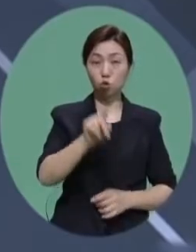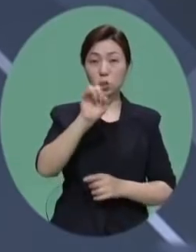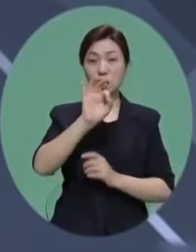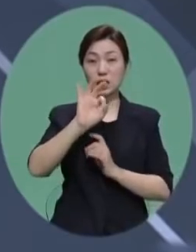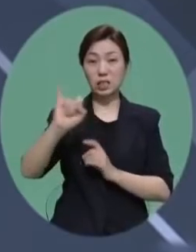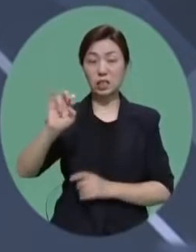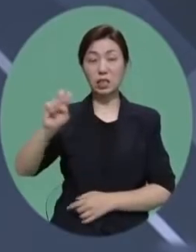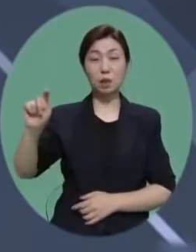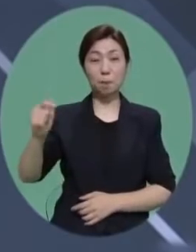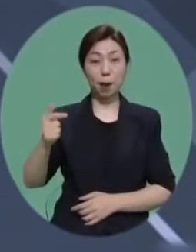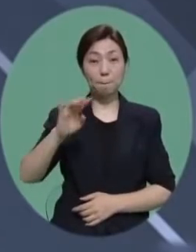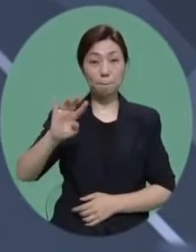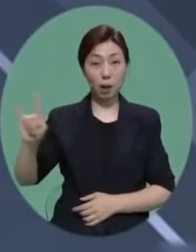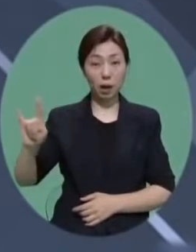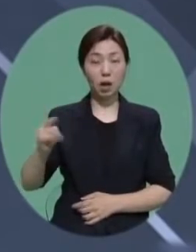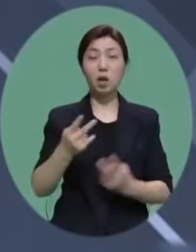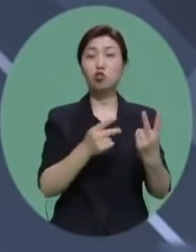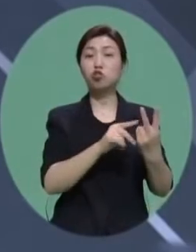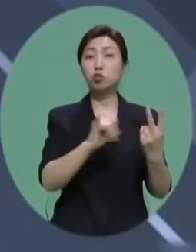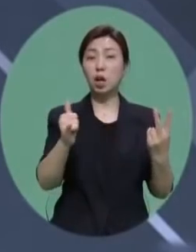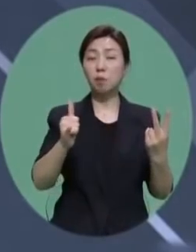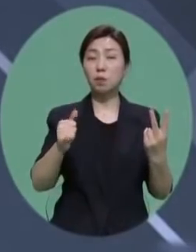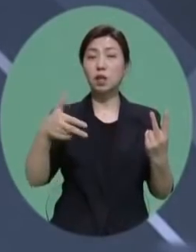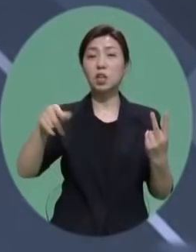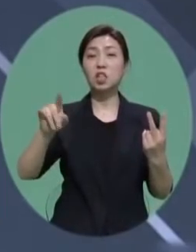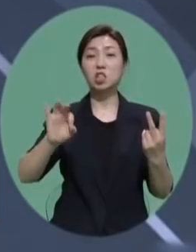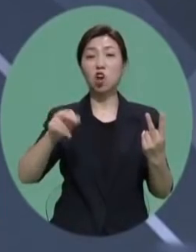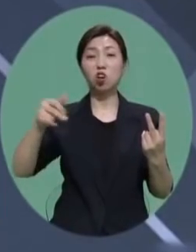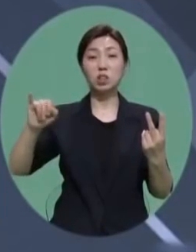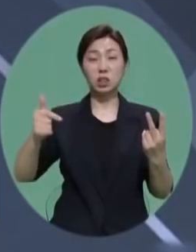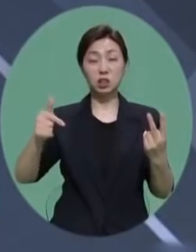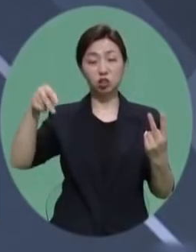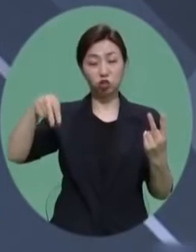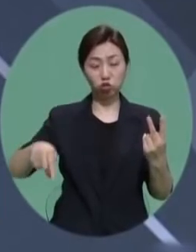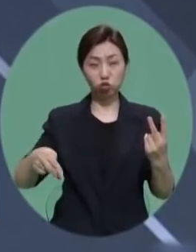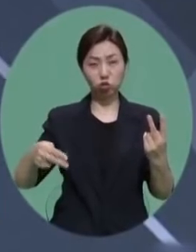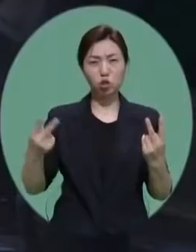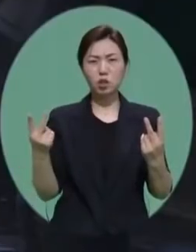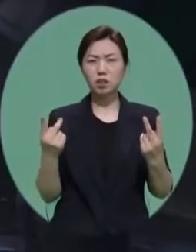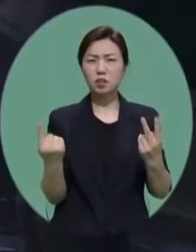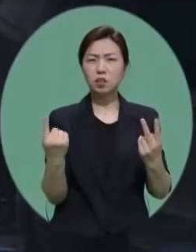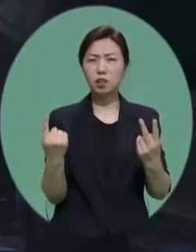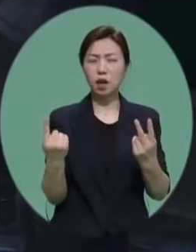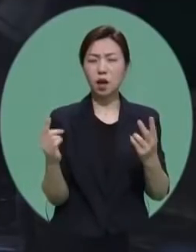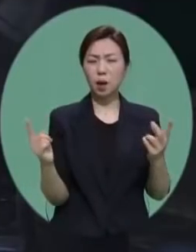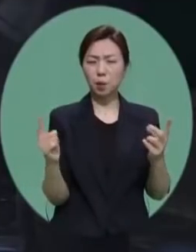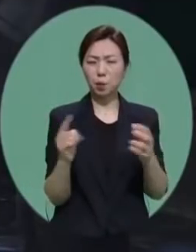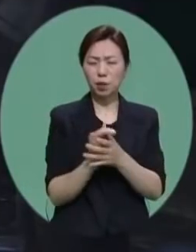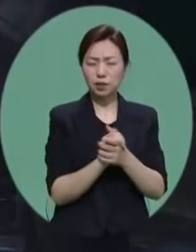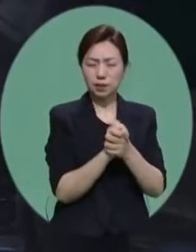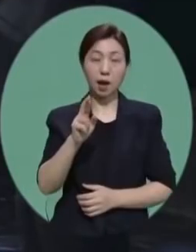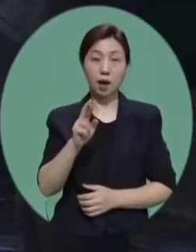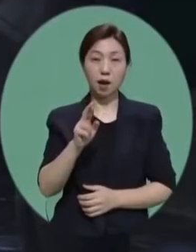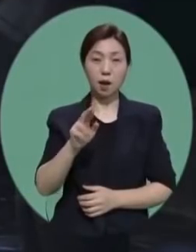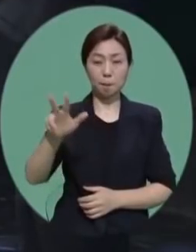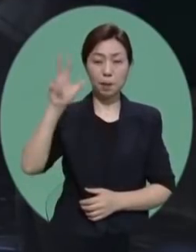측근이라는 정진상 김용과 이 사업을 위해 의형제 도원결의 맺었다는 녹취록이 공개가